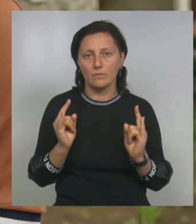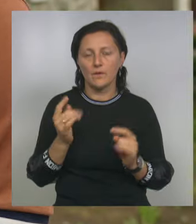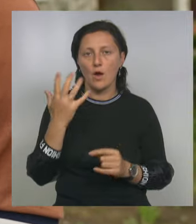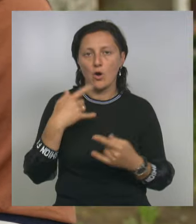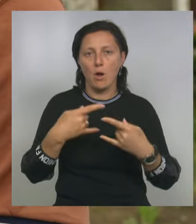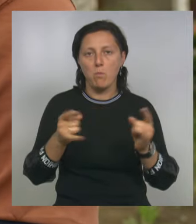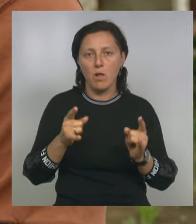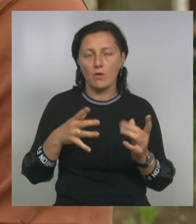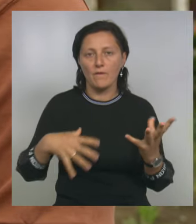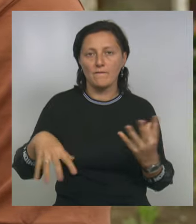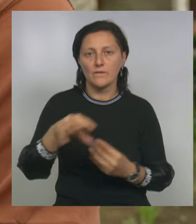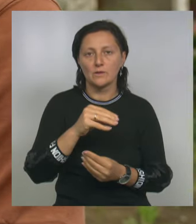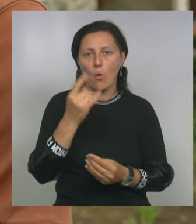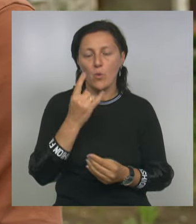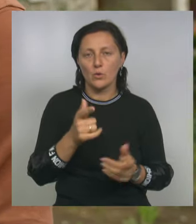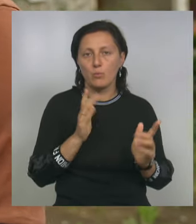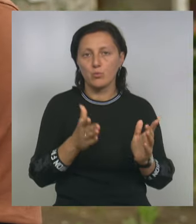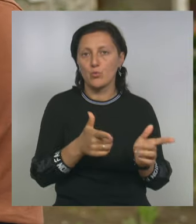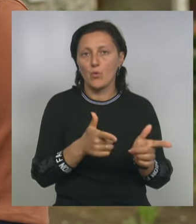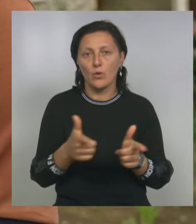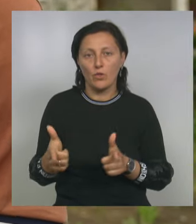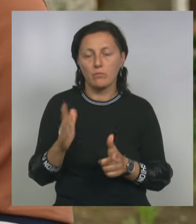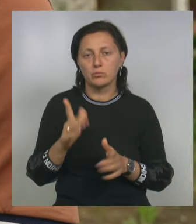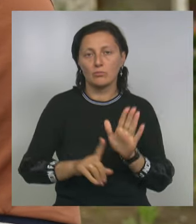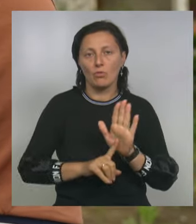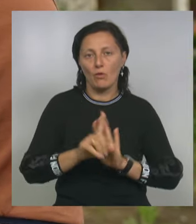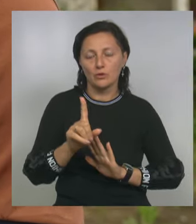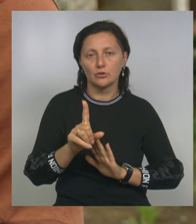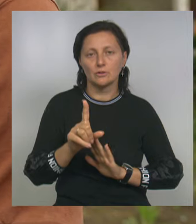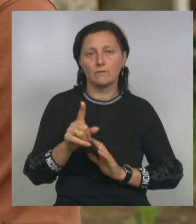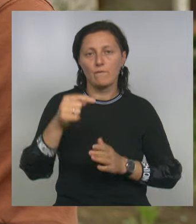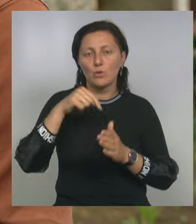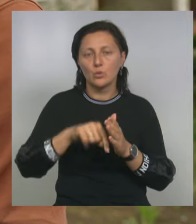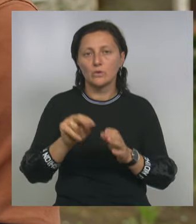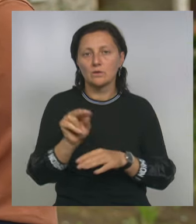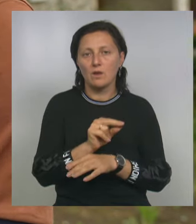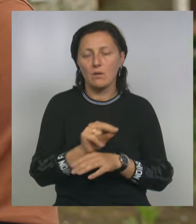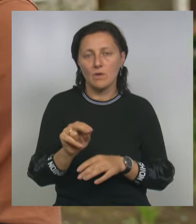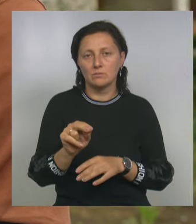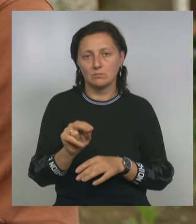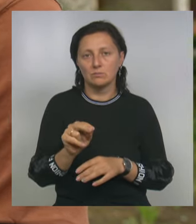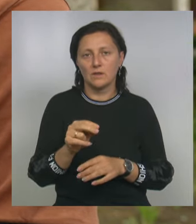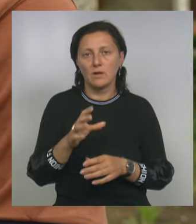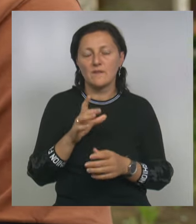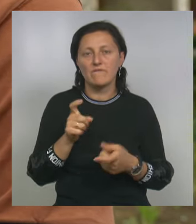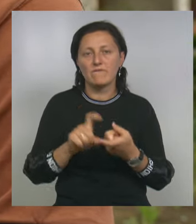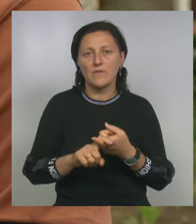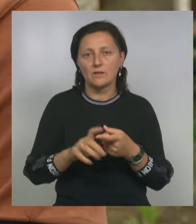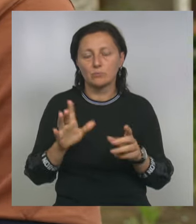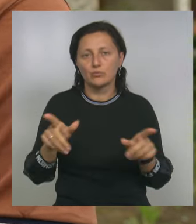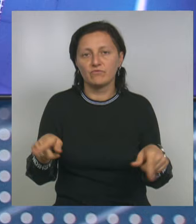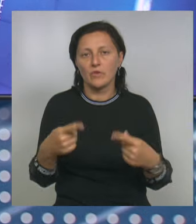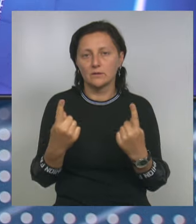смонтируем балконные рамы и также окна, будем уже приступать к отделочным работам, которые возникнут, исходя из монтажа балкона и